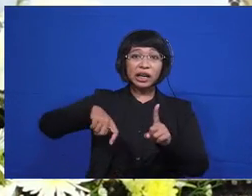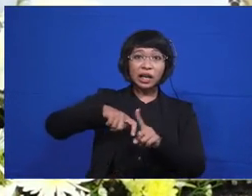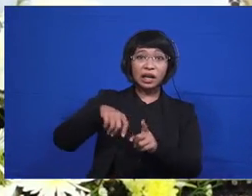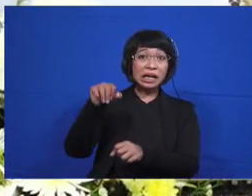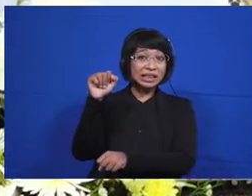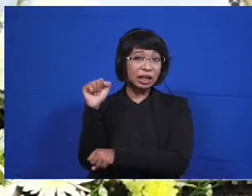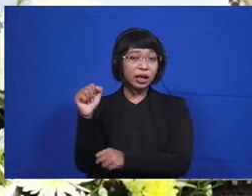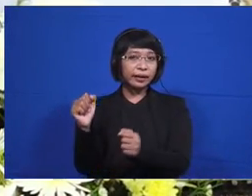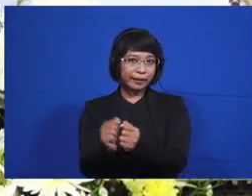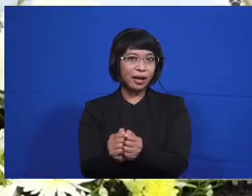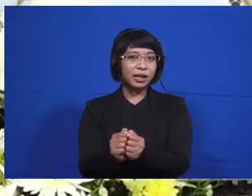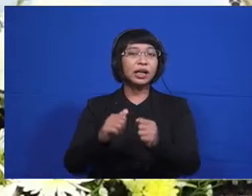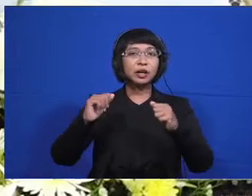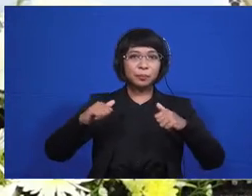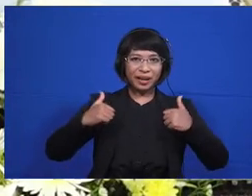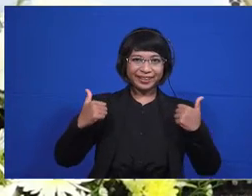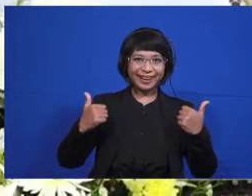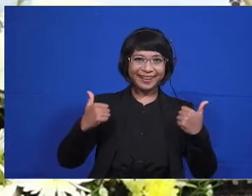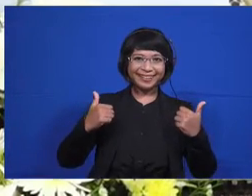kebaikan.